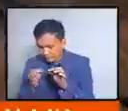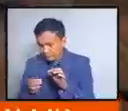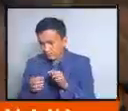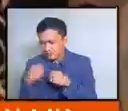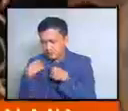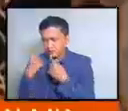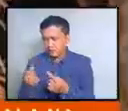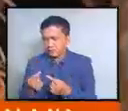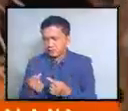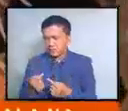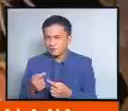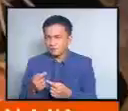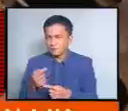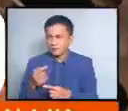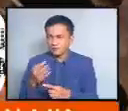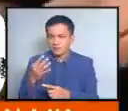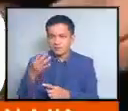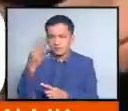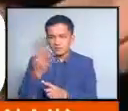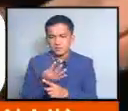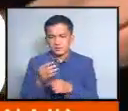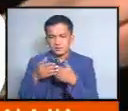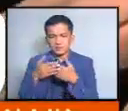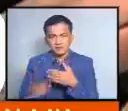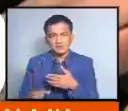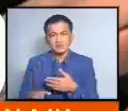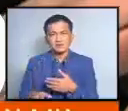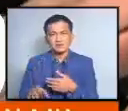about 4 months to finish the whole thing.